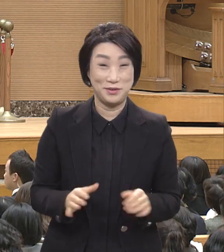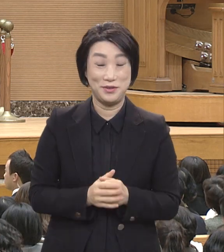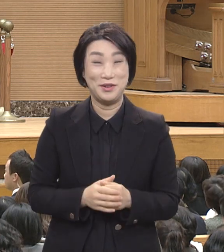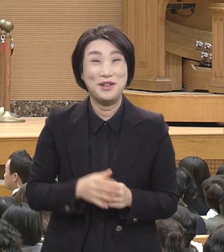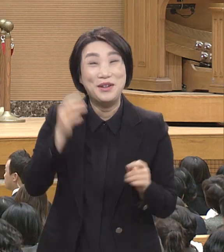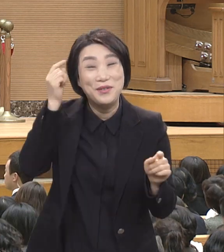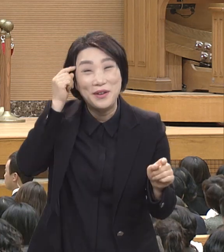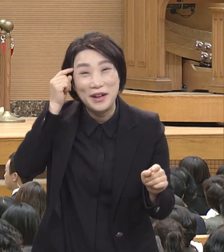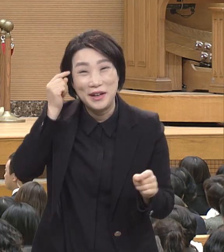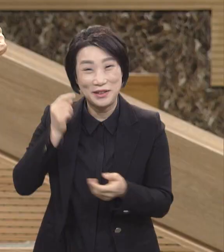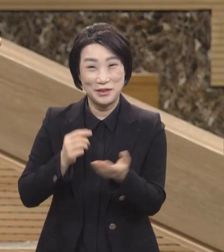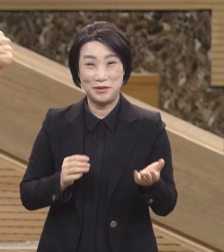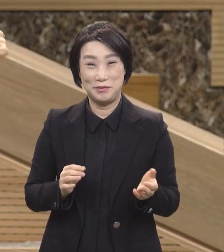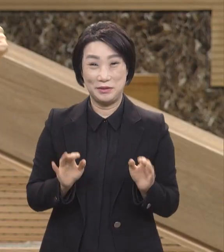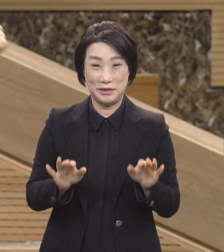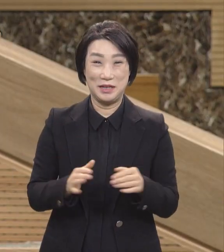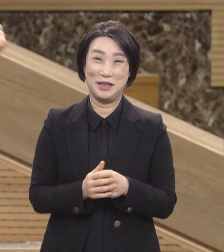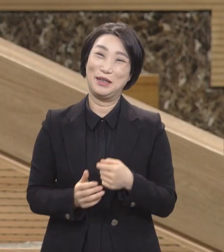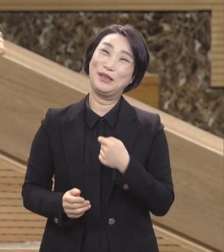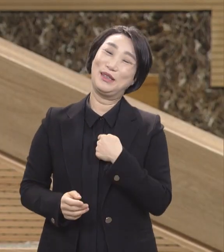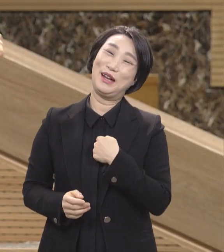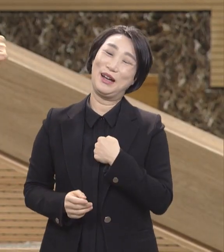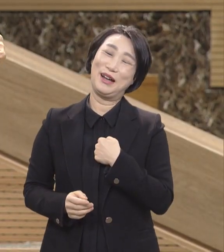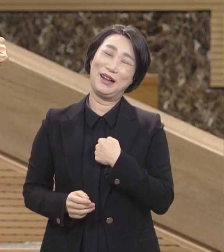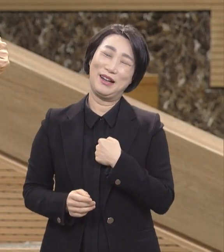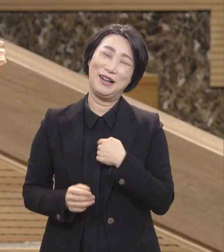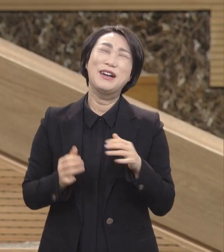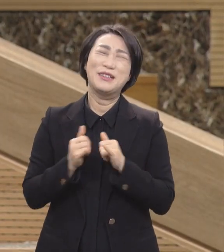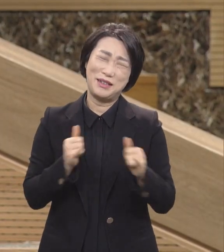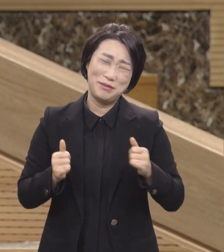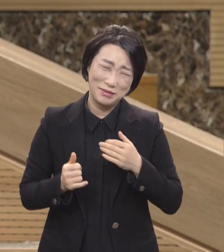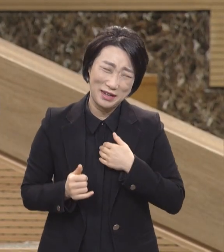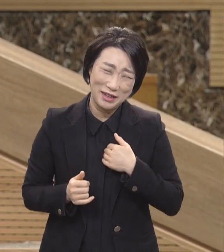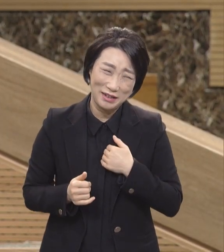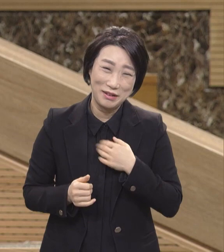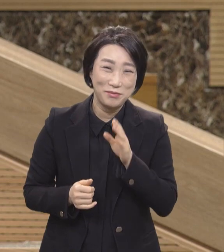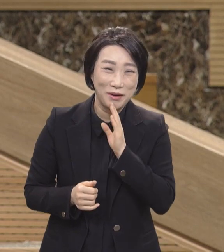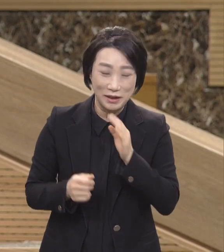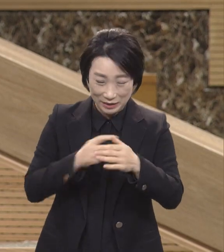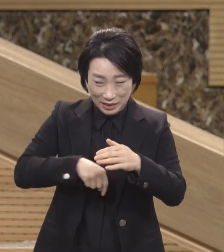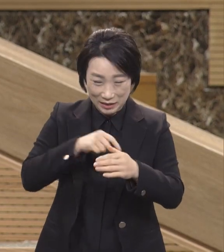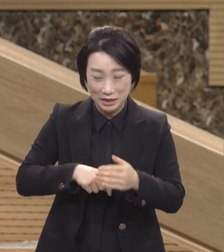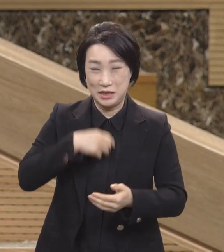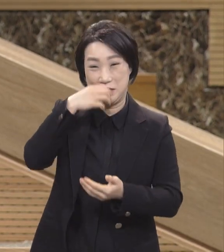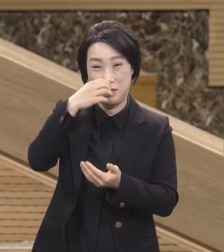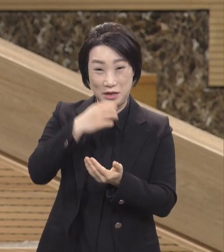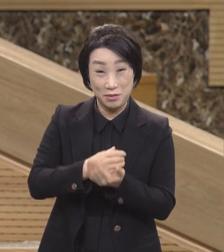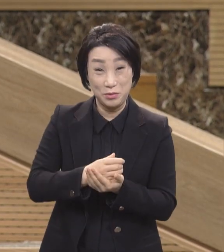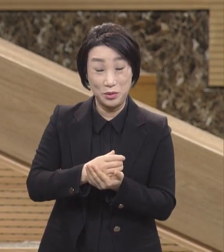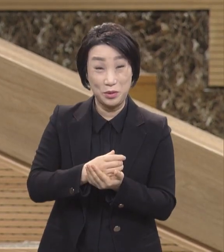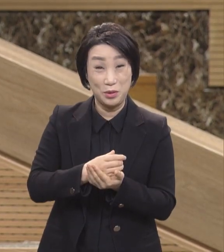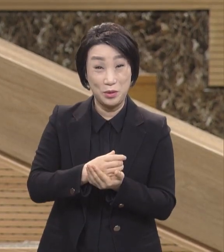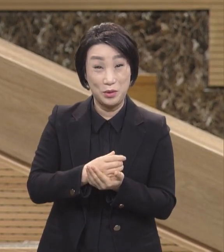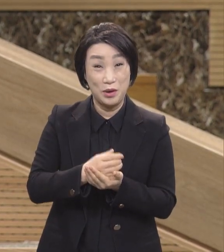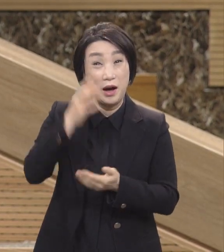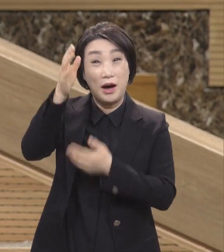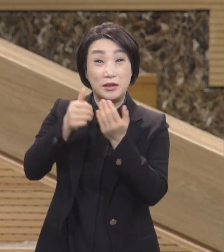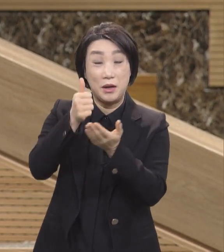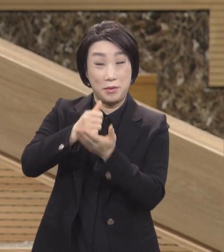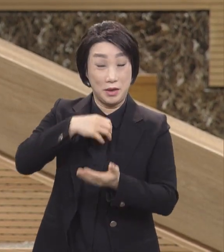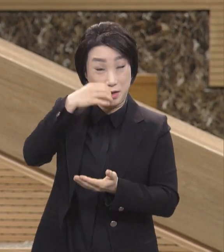하느냐. 나 같은 사람도 내 안에 감동된